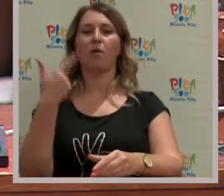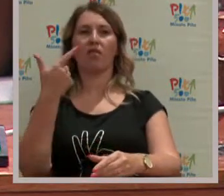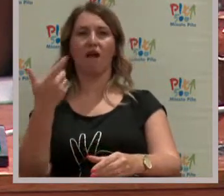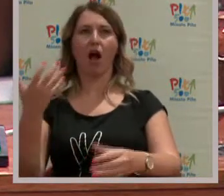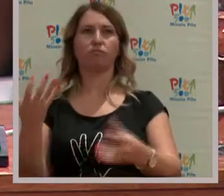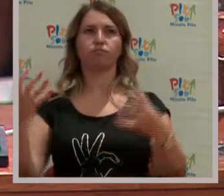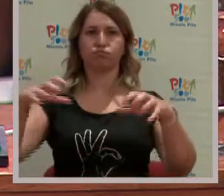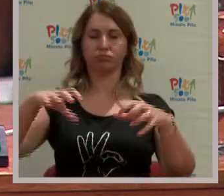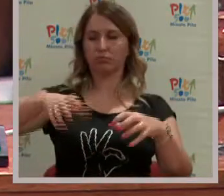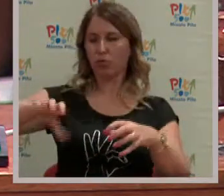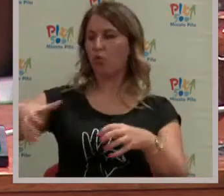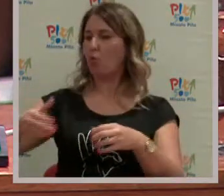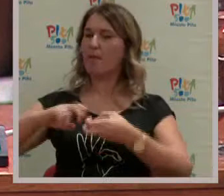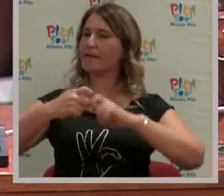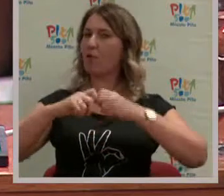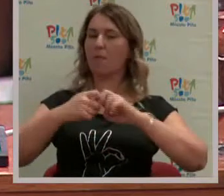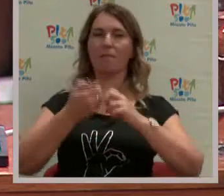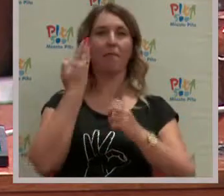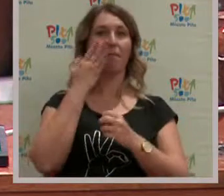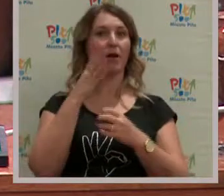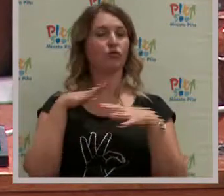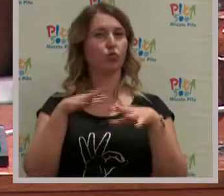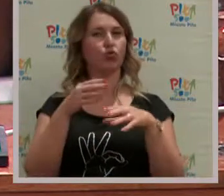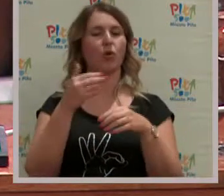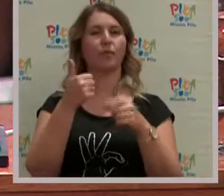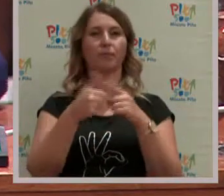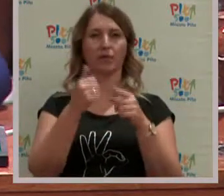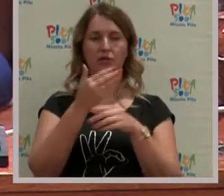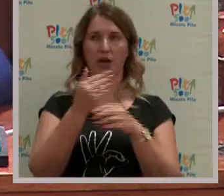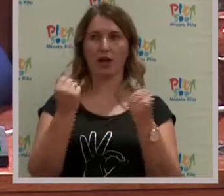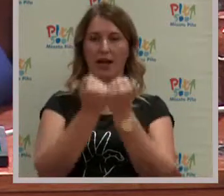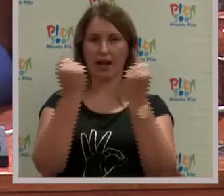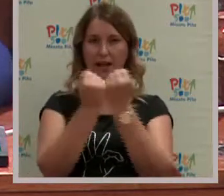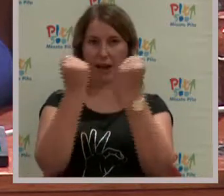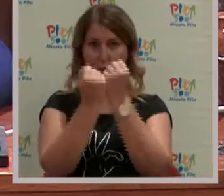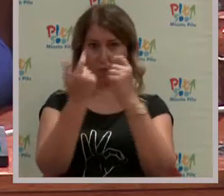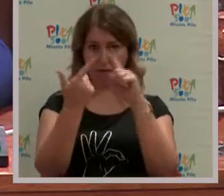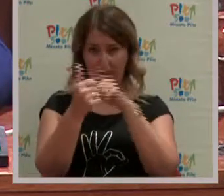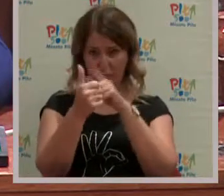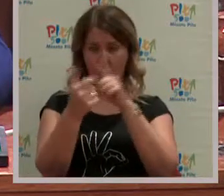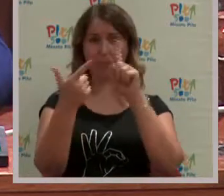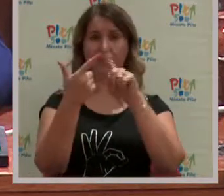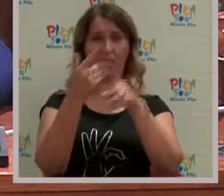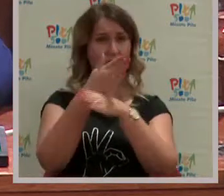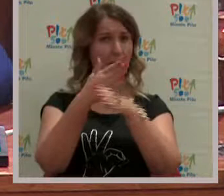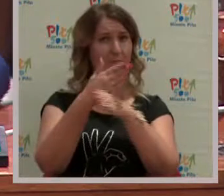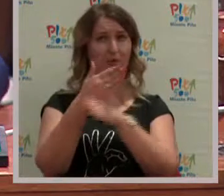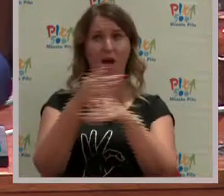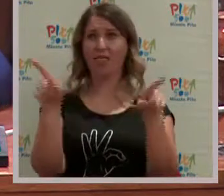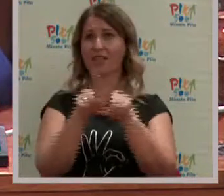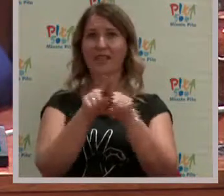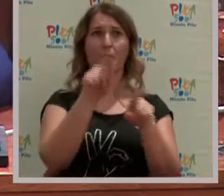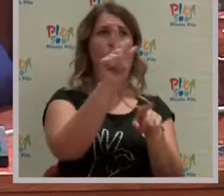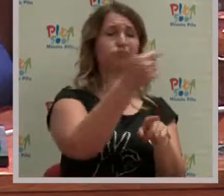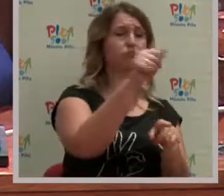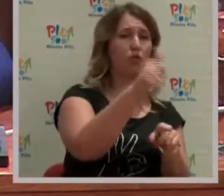które miały niesamowite problemy. Chodzi o klub Speedway Wanda Kraków i Polonia Piła. Negatywne opinie i